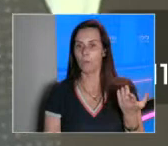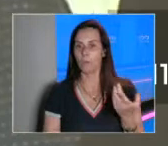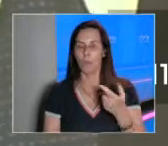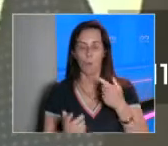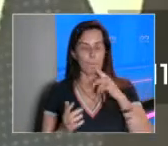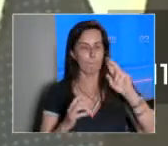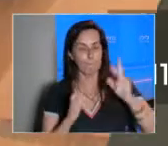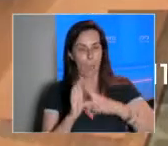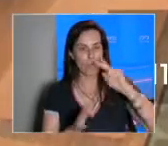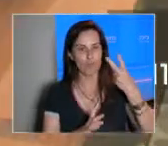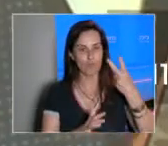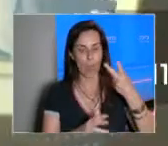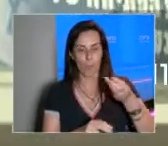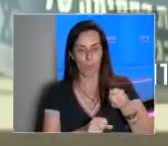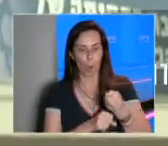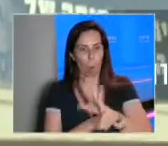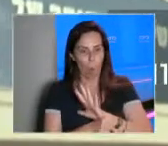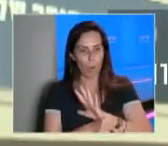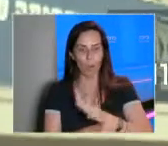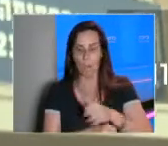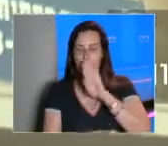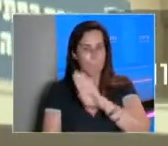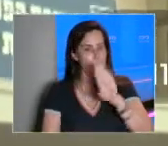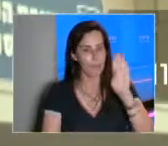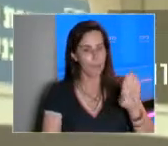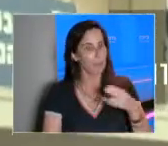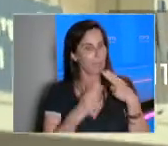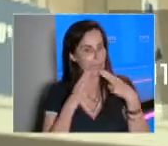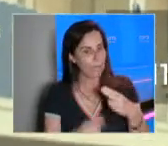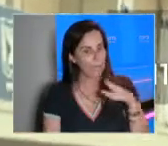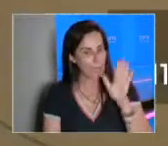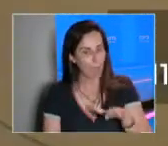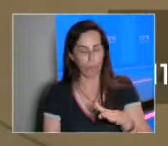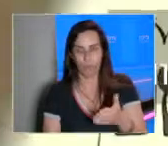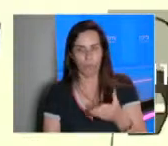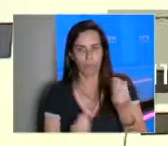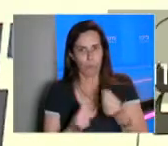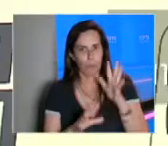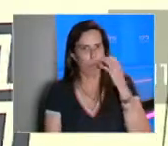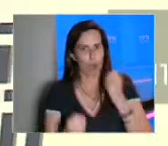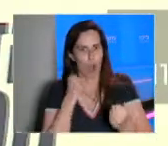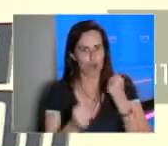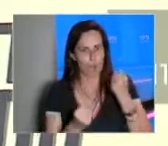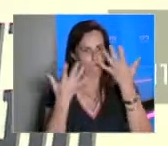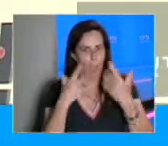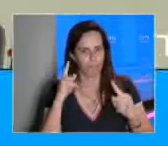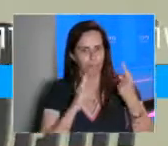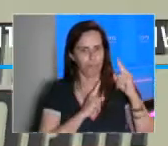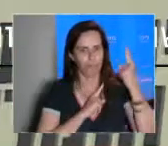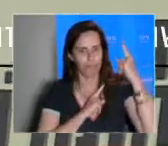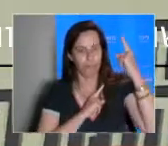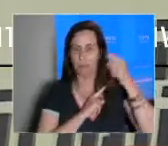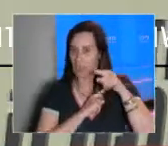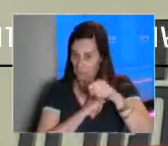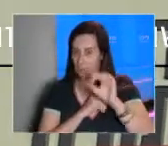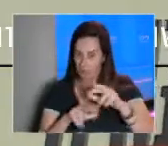לגל השני בו אנחנו נמצאים. ראש הממשלה נתניהו מתייחס לתחזיות קודרות, כך לפי דבריו.